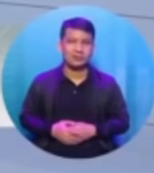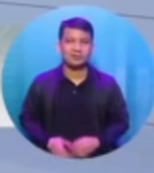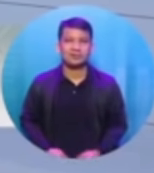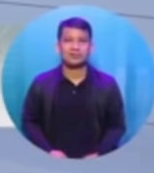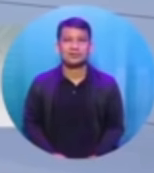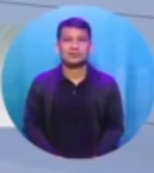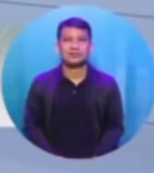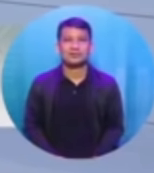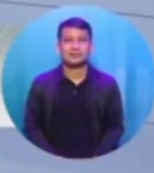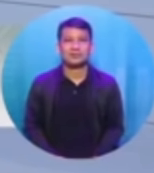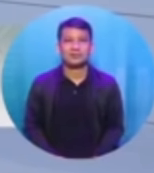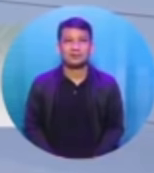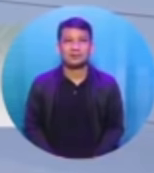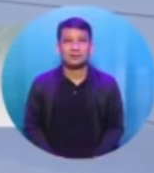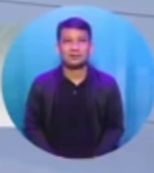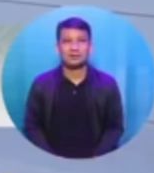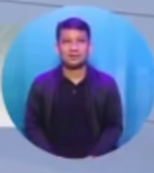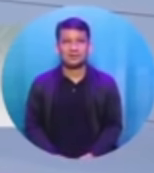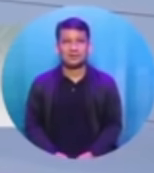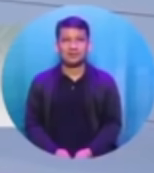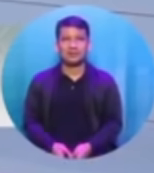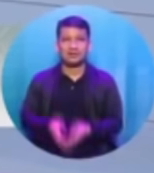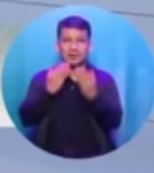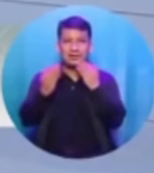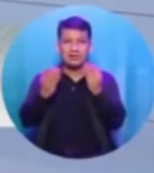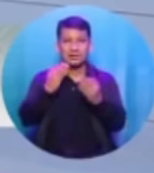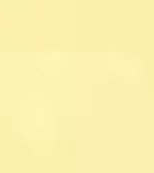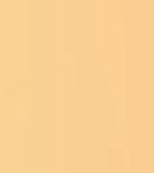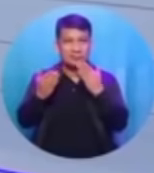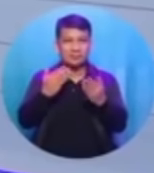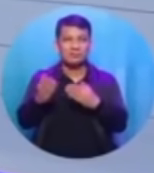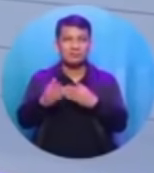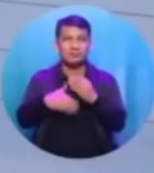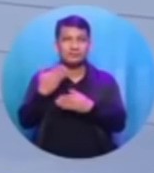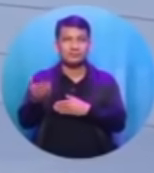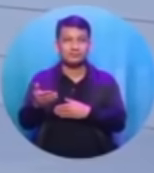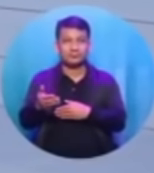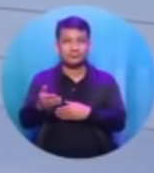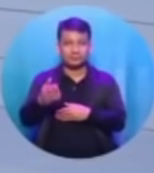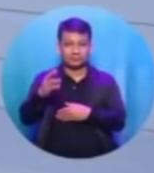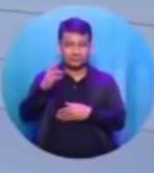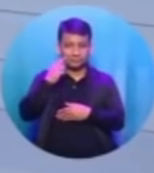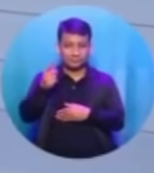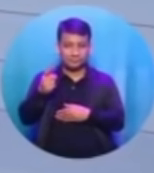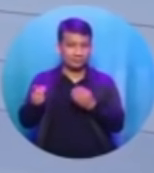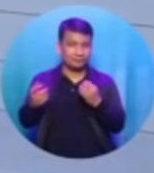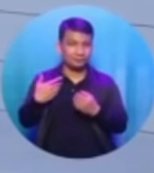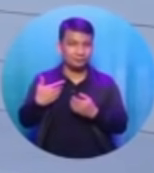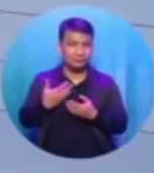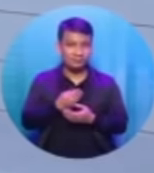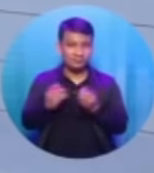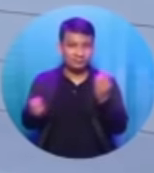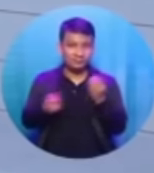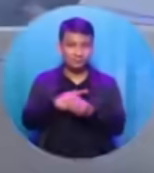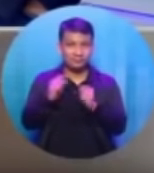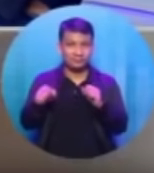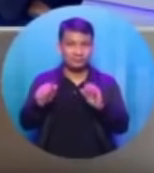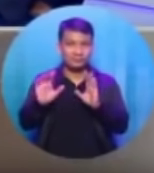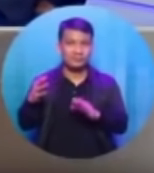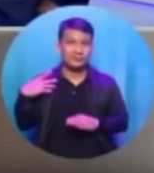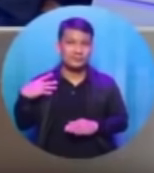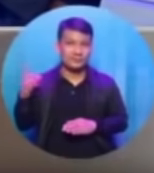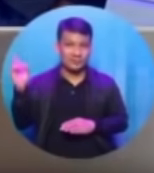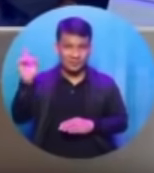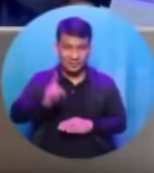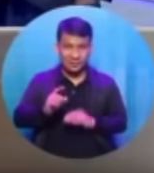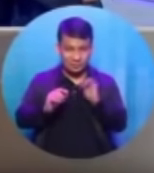Opo. Idol kita. Opo. Madam. Salamat po, Madam Alice, ha. Okay, so Sir Jesus, ayan, hindi na kayo palalayasin. Hihintayin hanggang